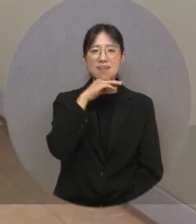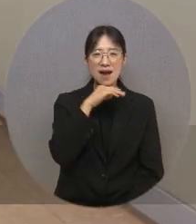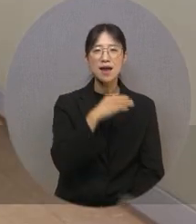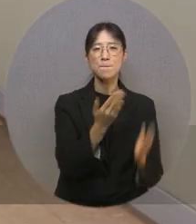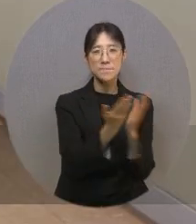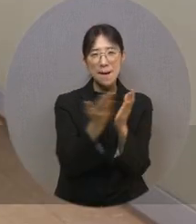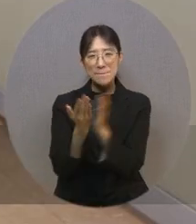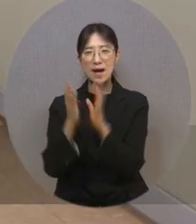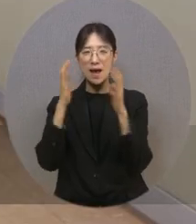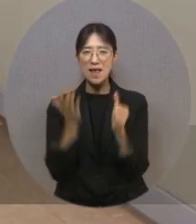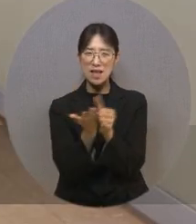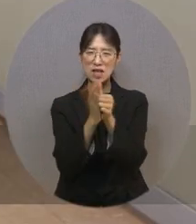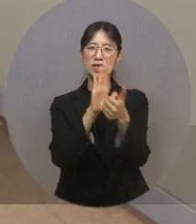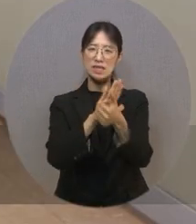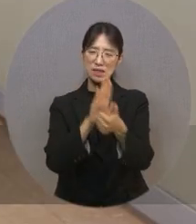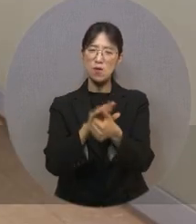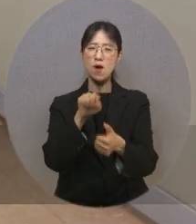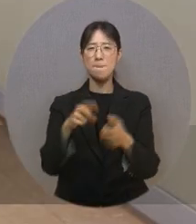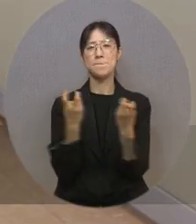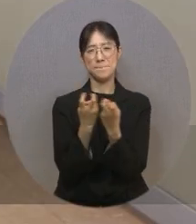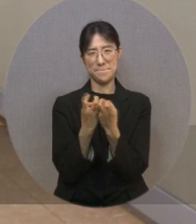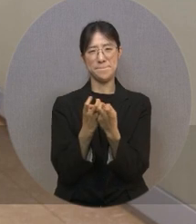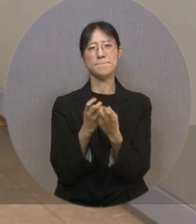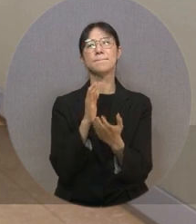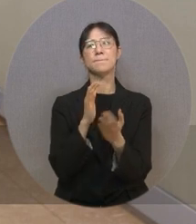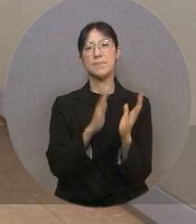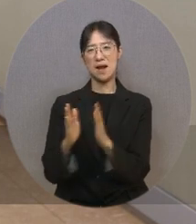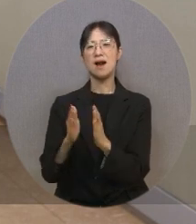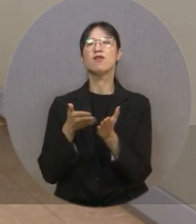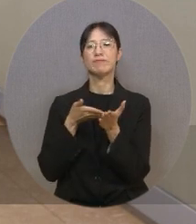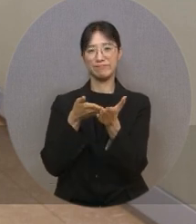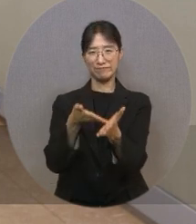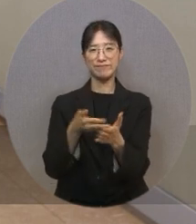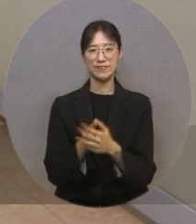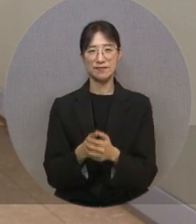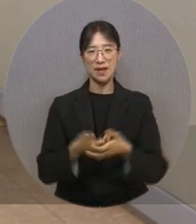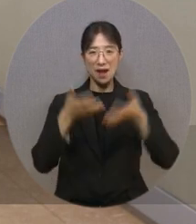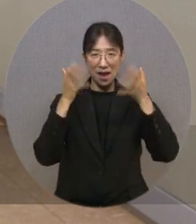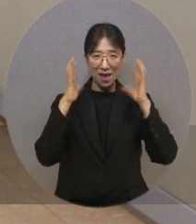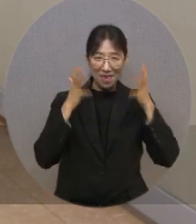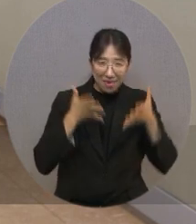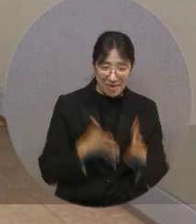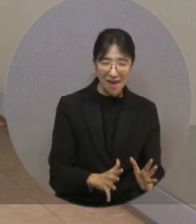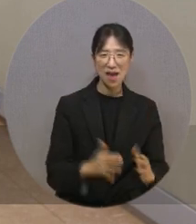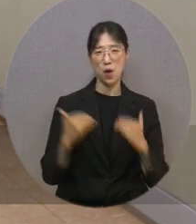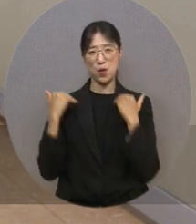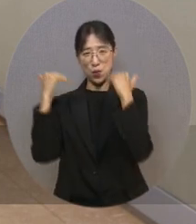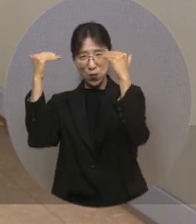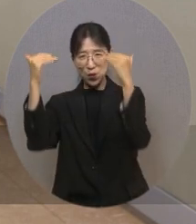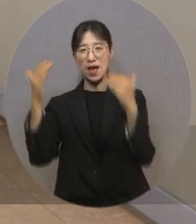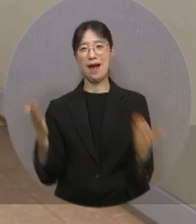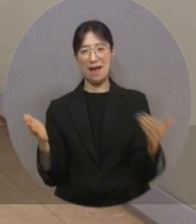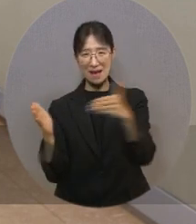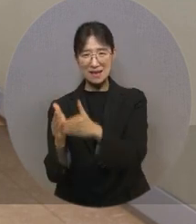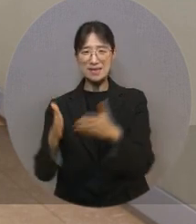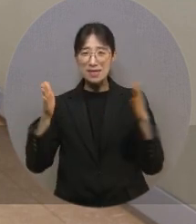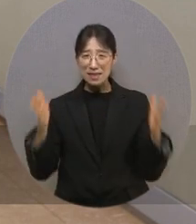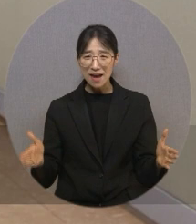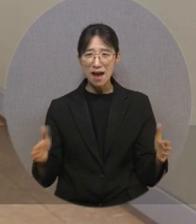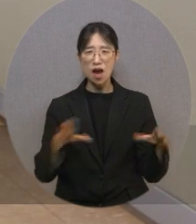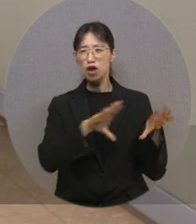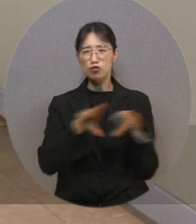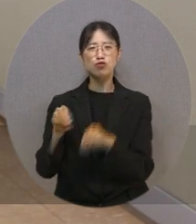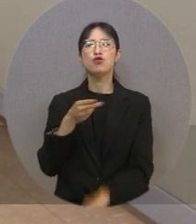주기별 양육 지원 대책 마련을 제안했습니다. 태어나서부터 성년이 되기까지 중단